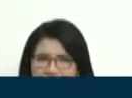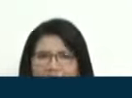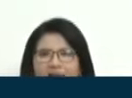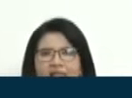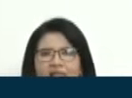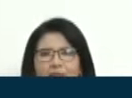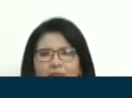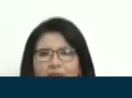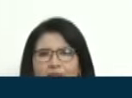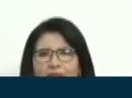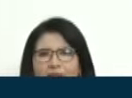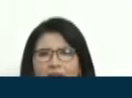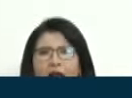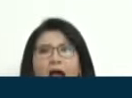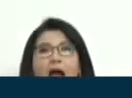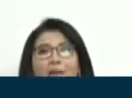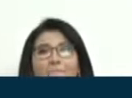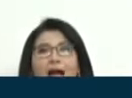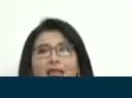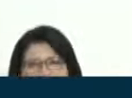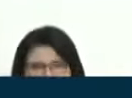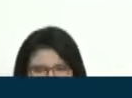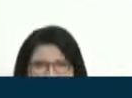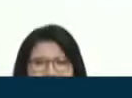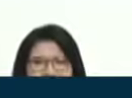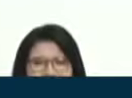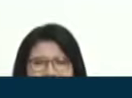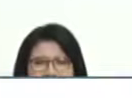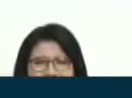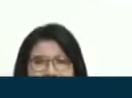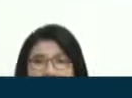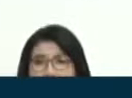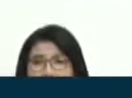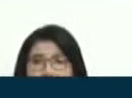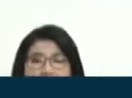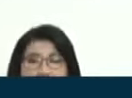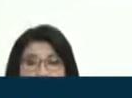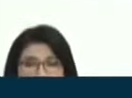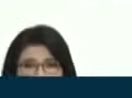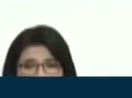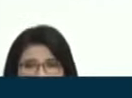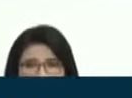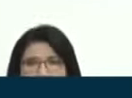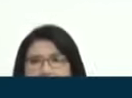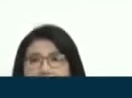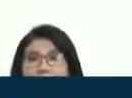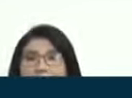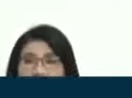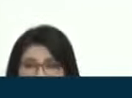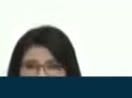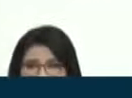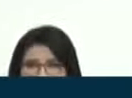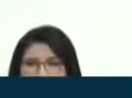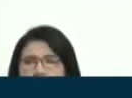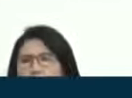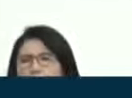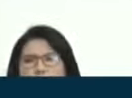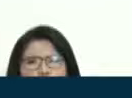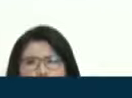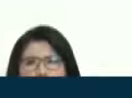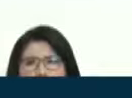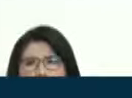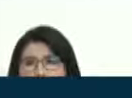masukannya, karena udah banyak setuju ya baik-baik saja. Debat pamungkas bahkan dinilai anti-klimaks karena berlangsung